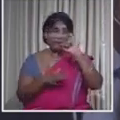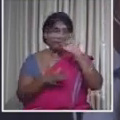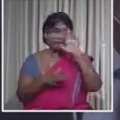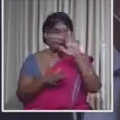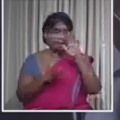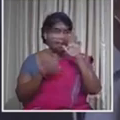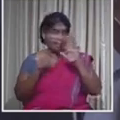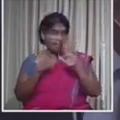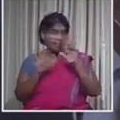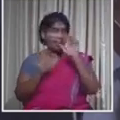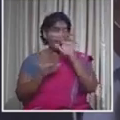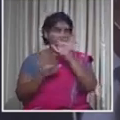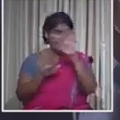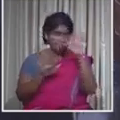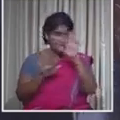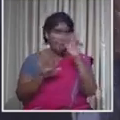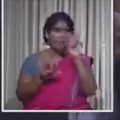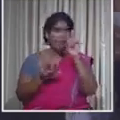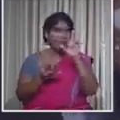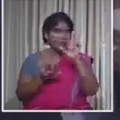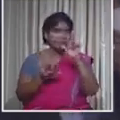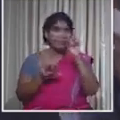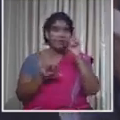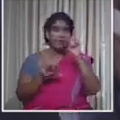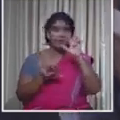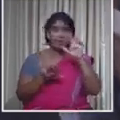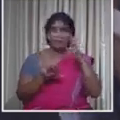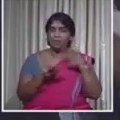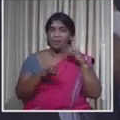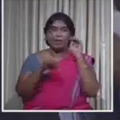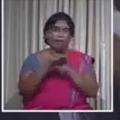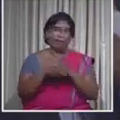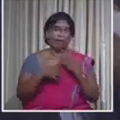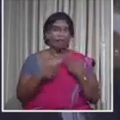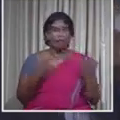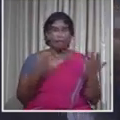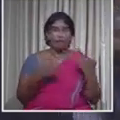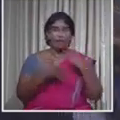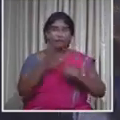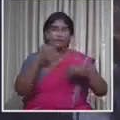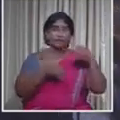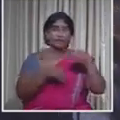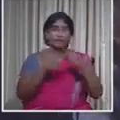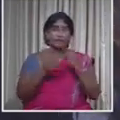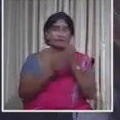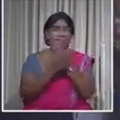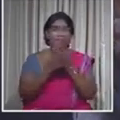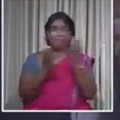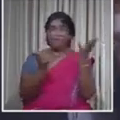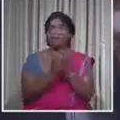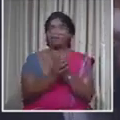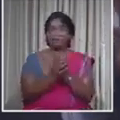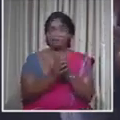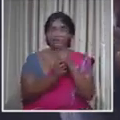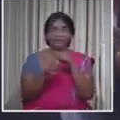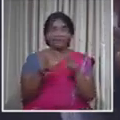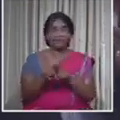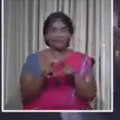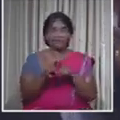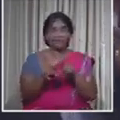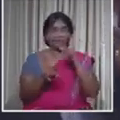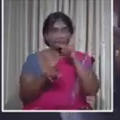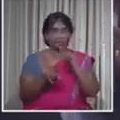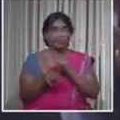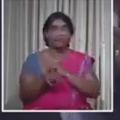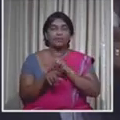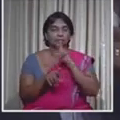තියෙන්නේ 19ටද බහැලා තියෙන්නේ 29ටද 39ටද බහැලා තියෙන්නේ කියලා අපිට බලා ගන්න විදියක් නැහැ මොකද මේගොල්ලෝ ඡන්ද සිතේම අකුලලා ඒ නිසා පැහැදිලිවම